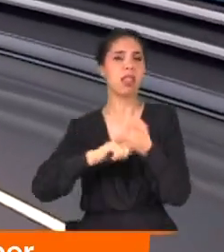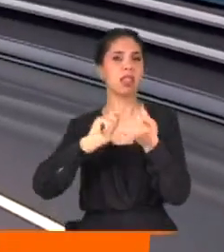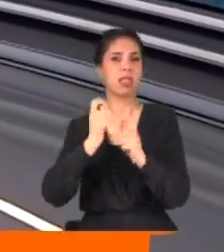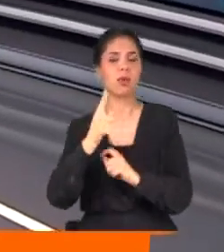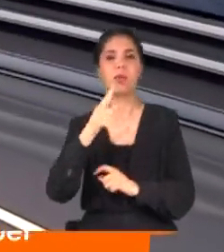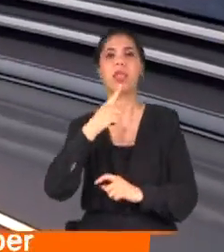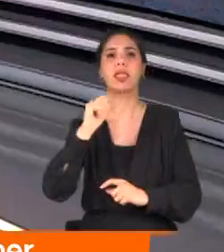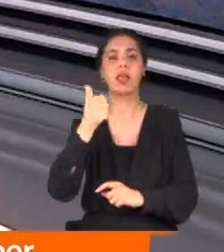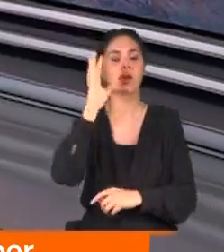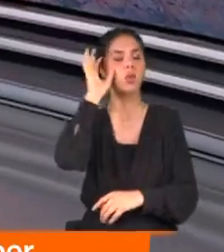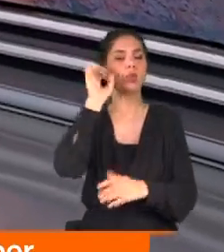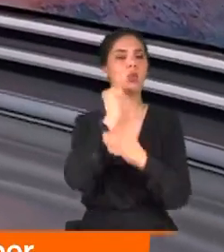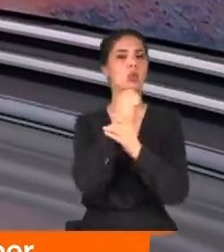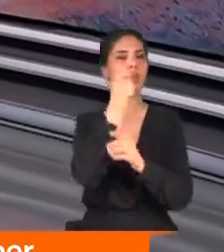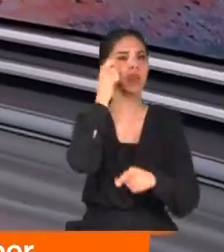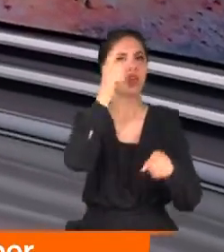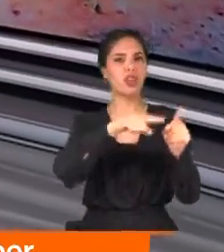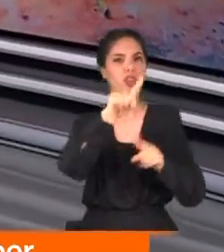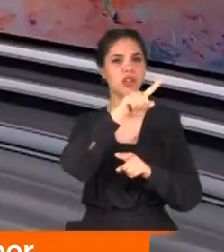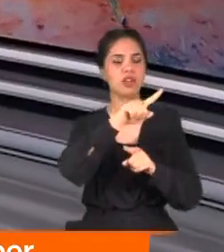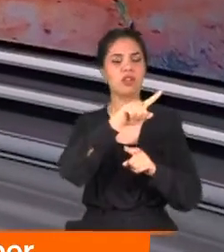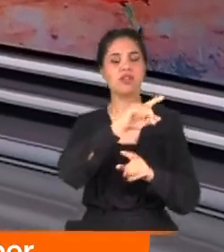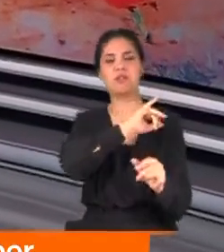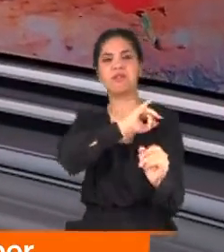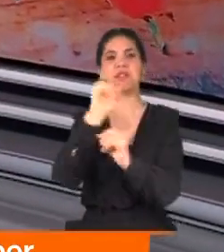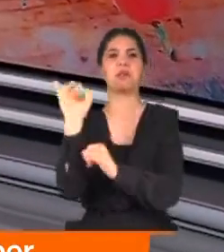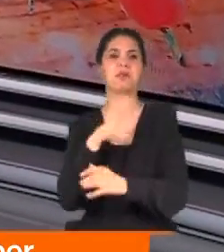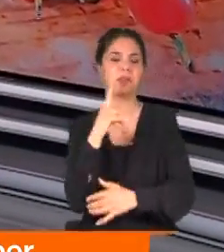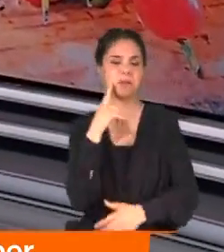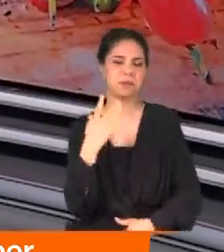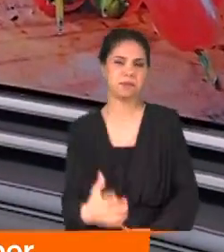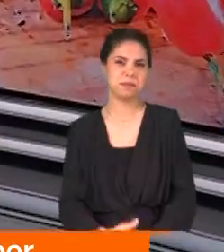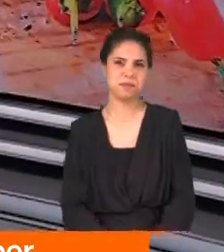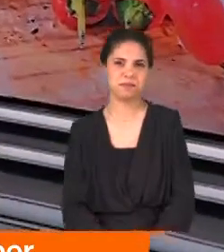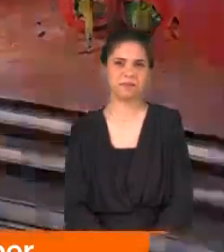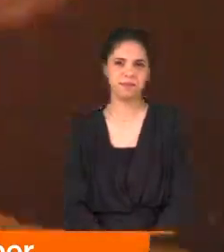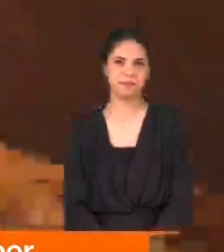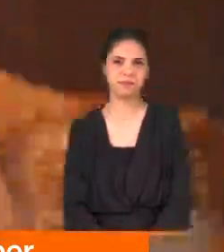bu lezzetin ustalarından hem de müdavimlerinden tepkiler de gecikmedi tabii.